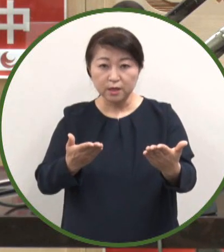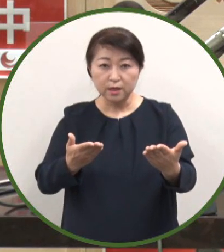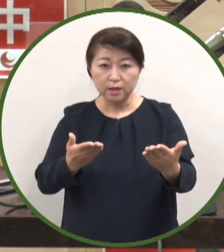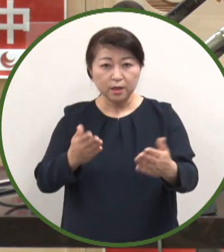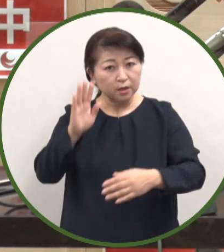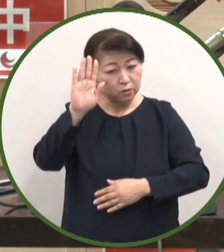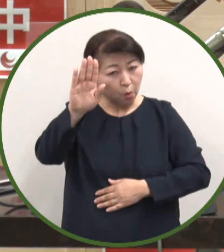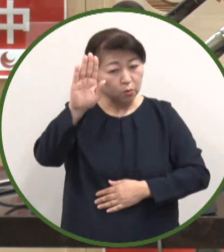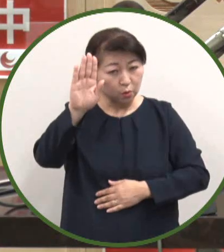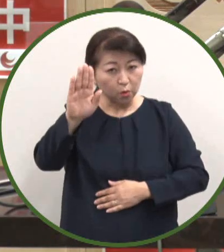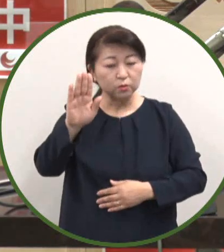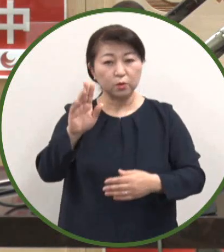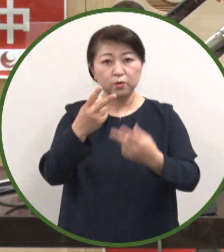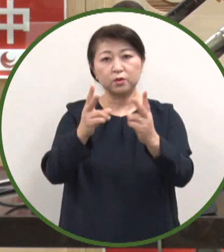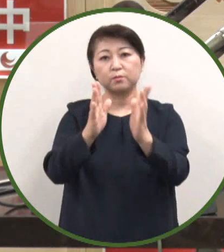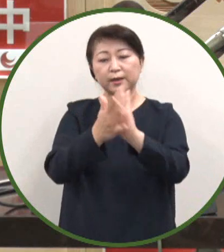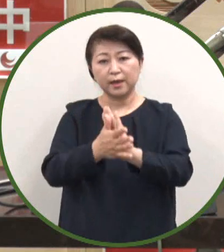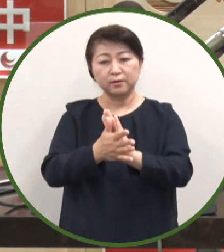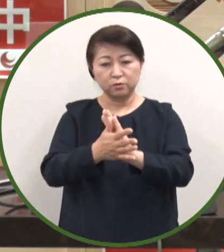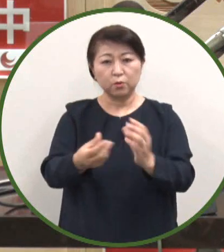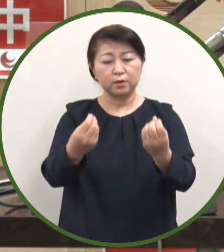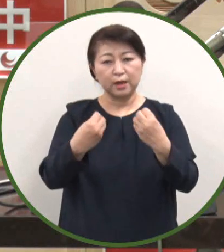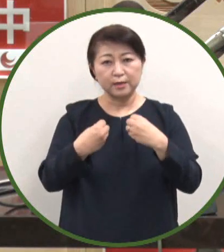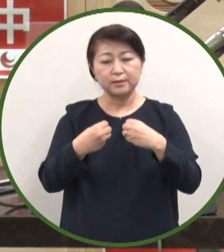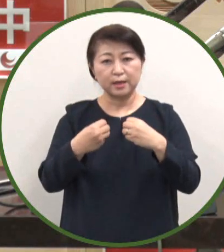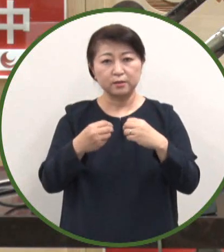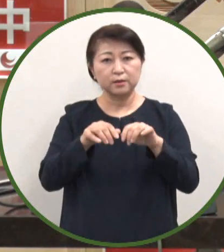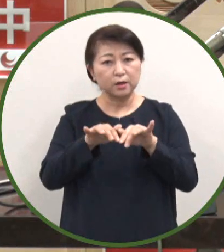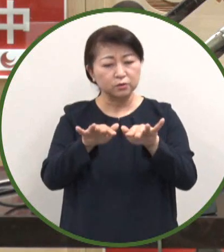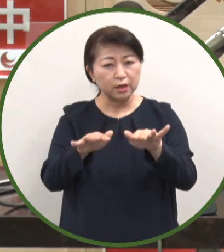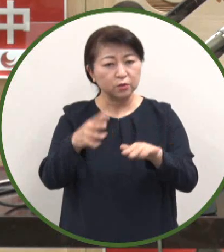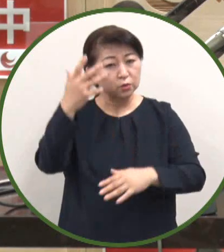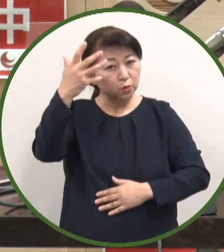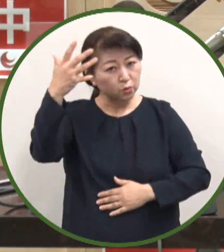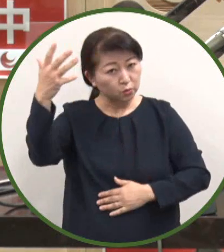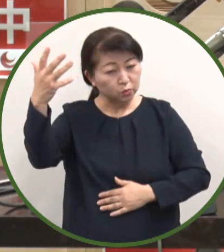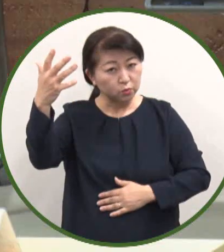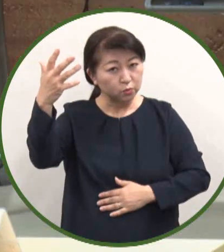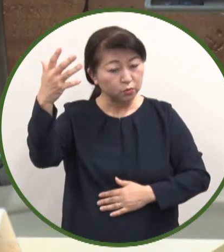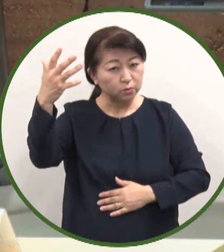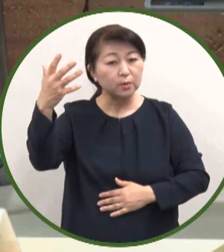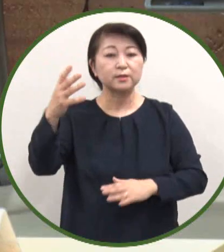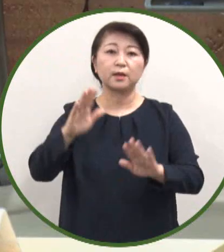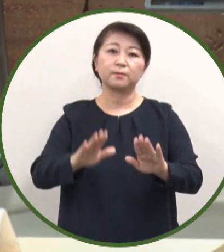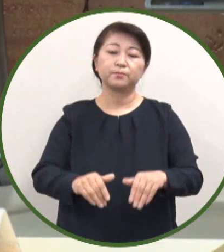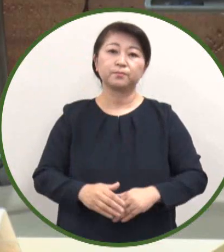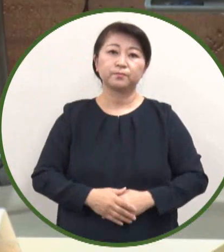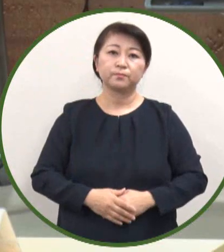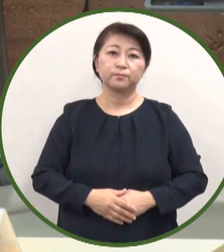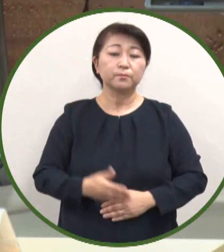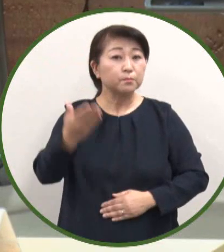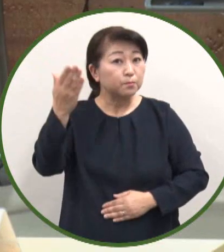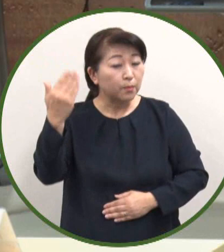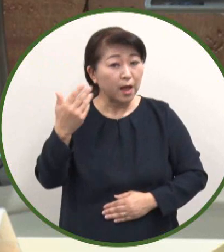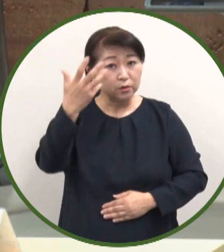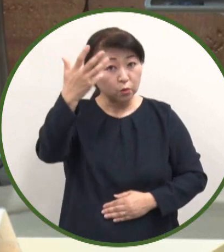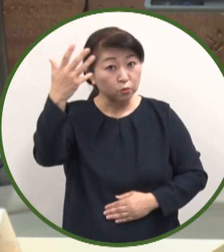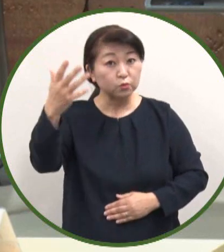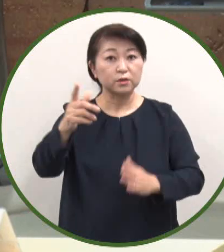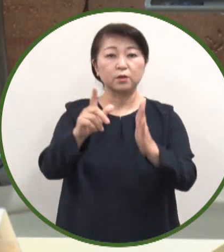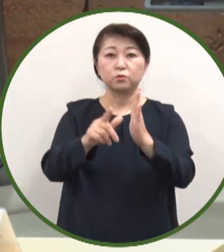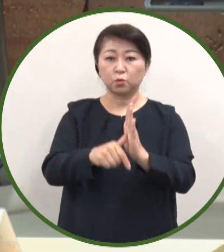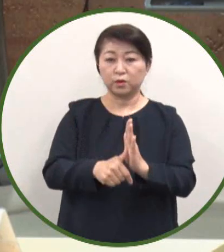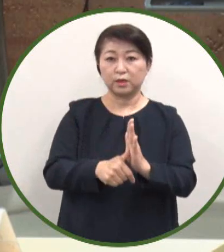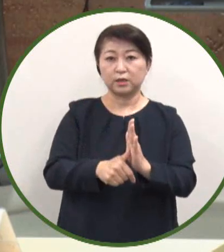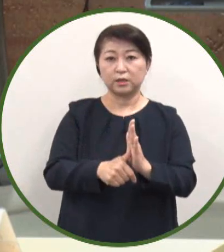まして、県内の感染の拡大予測を行ってきたところであります。当初予測していた増加、